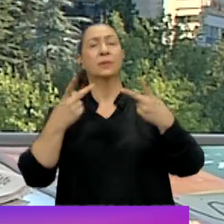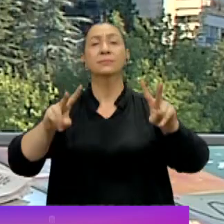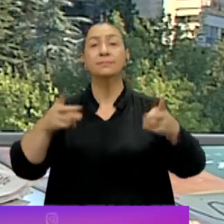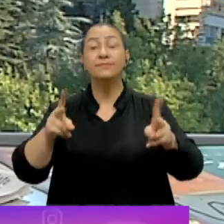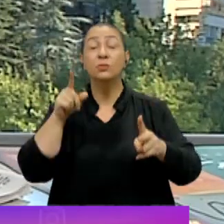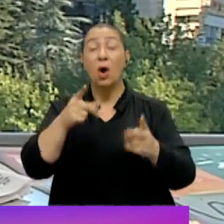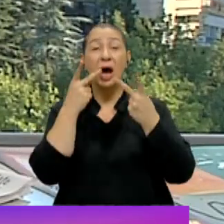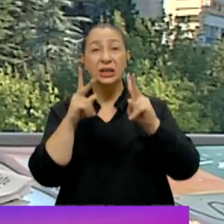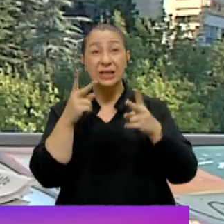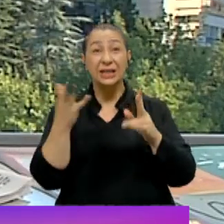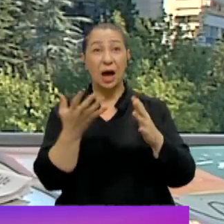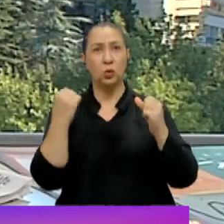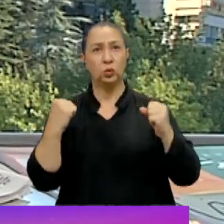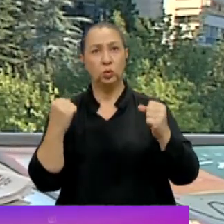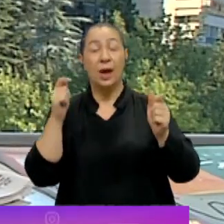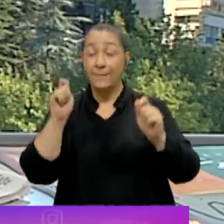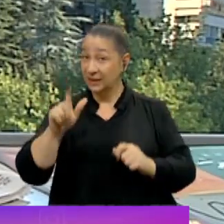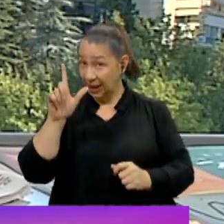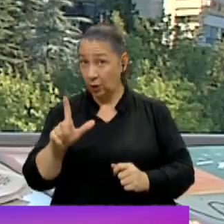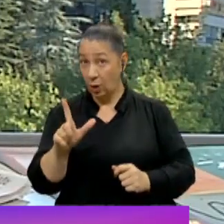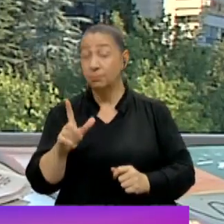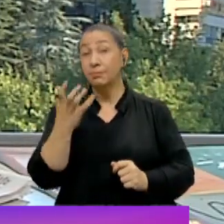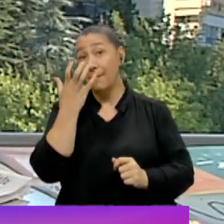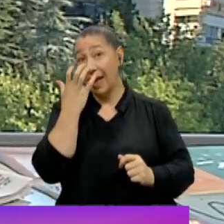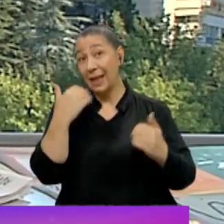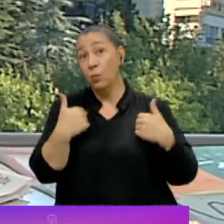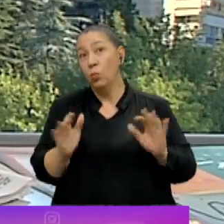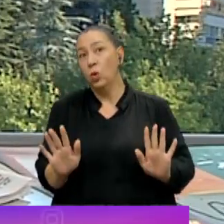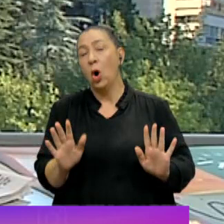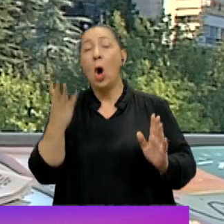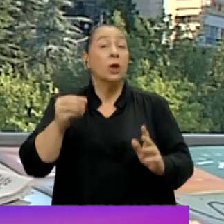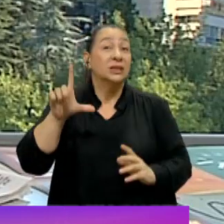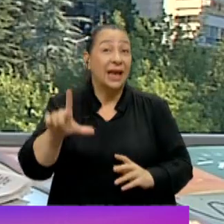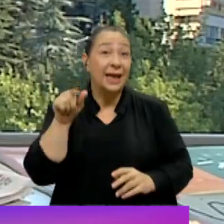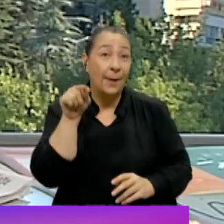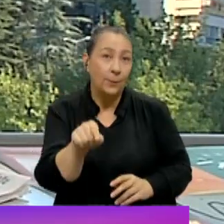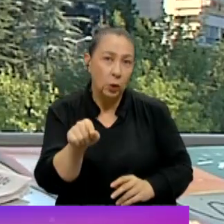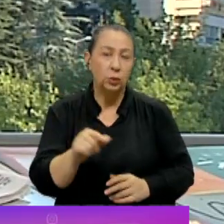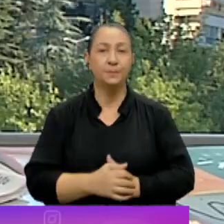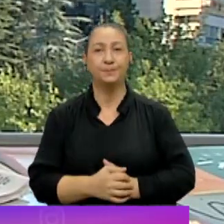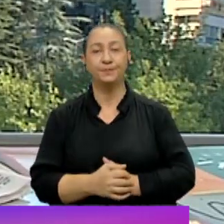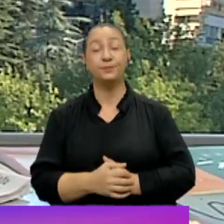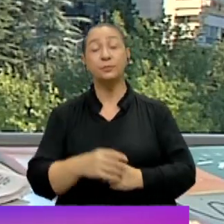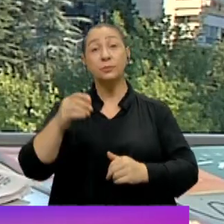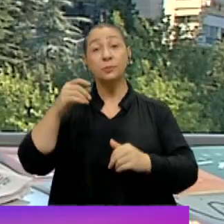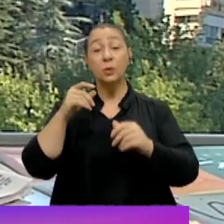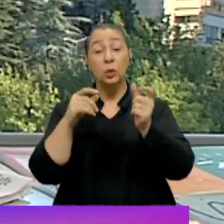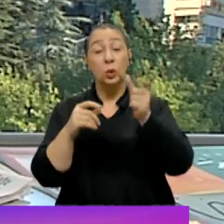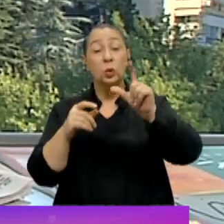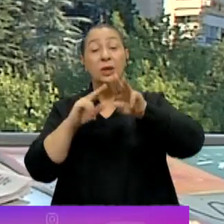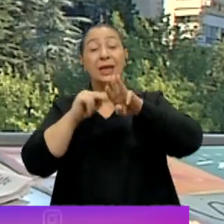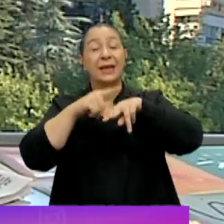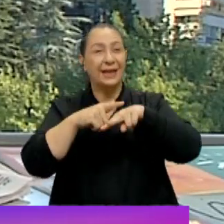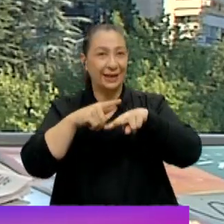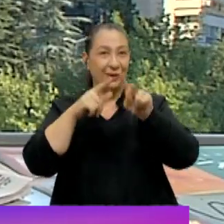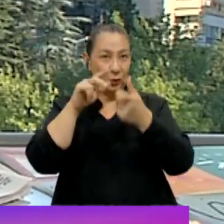bu açıklamaları daha güçlü yapması gerekiyor. Beklentimiz bu. Olması gereken zaten bu. Ülkü Atagün,